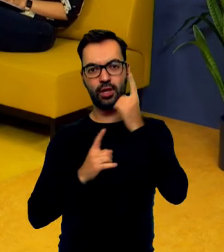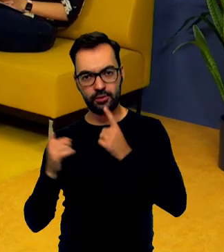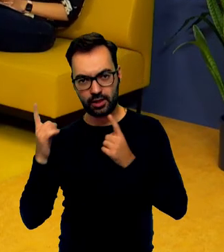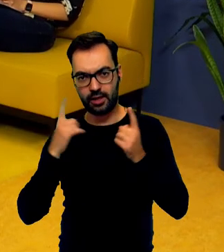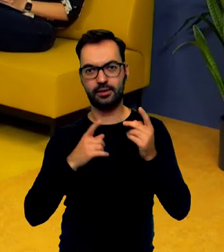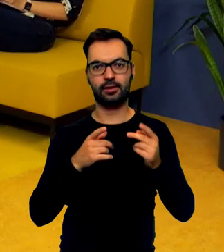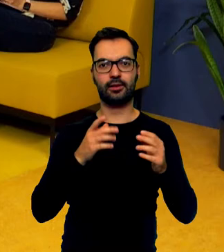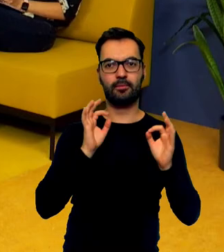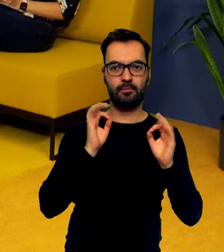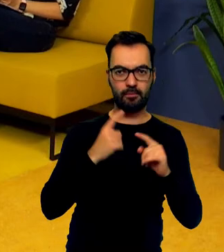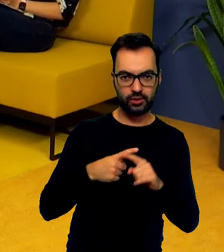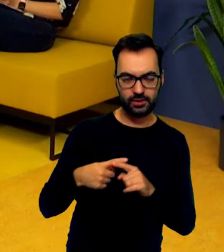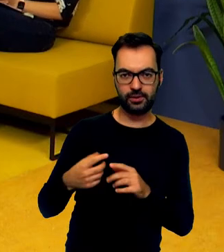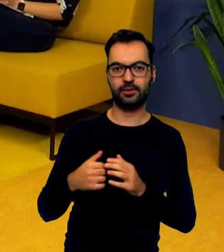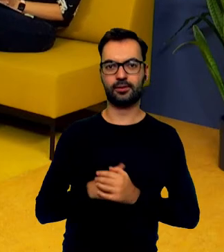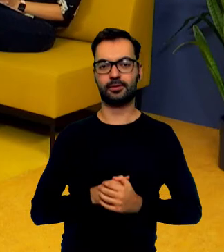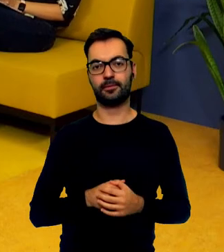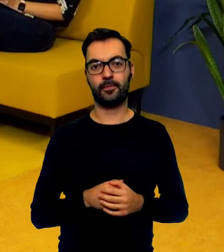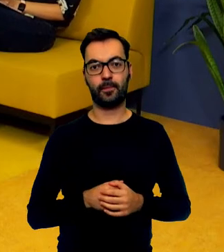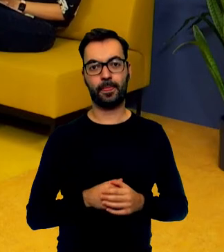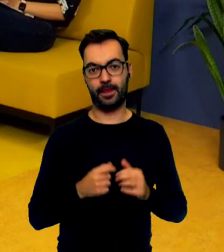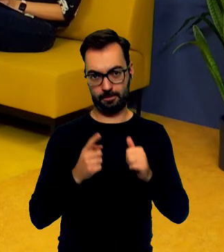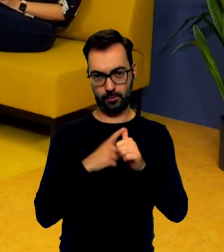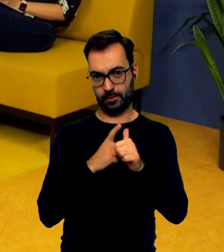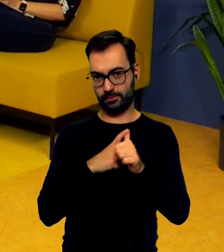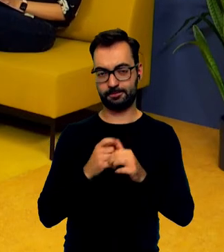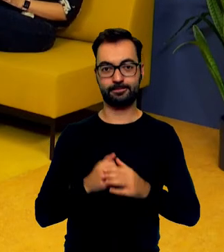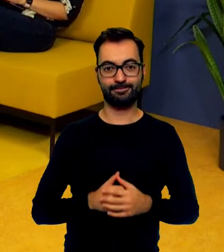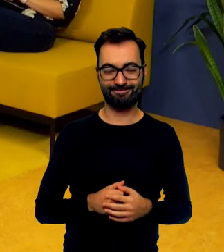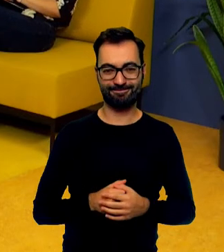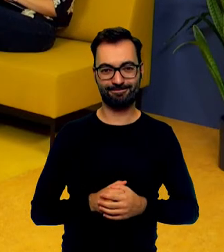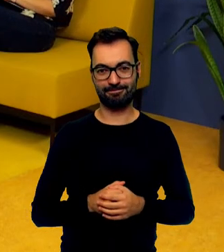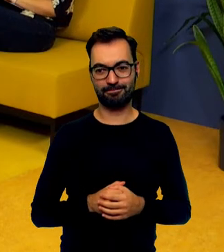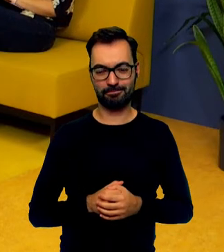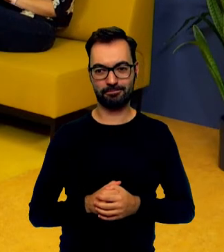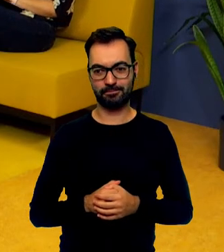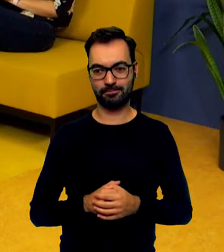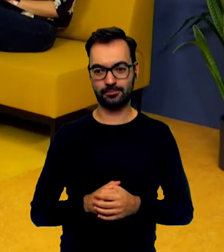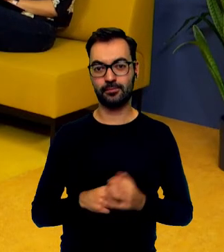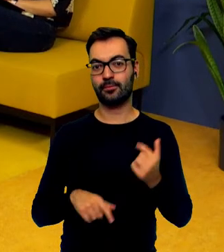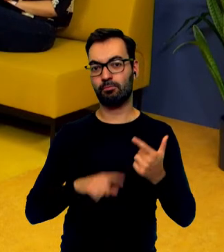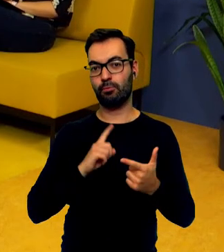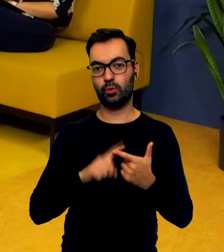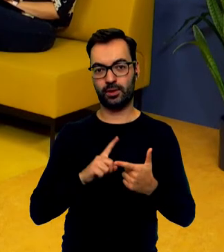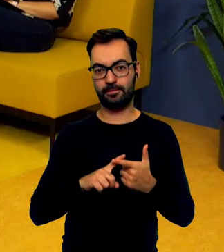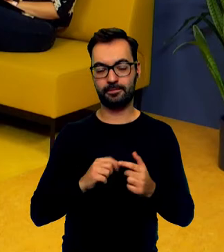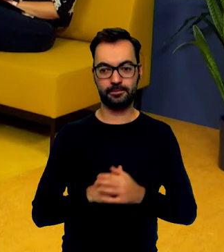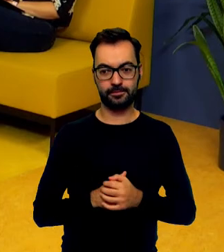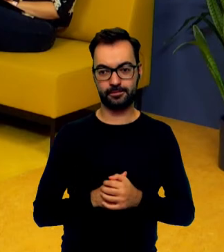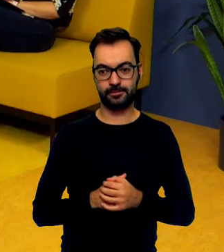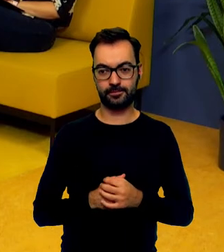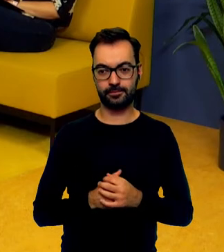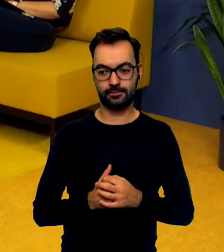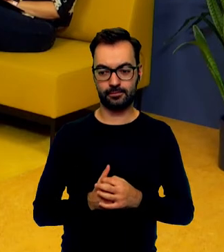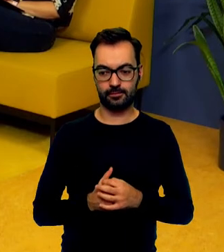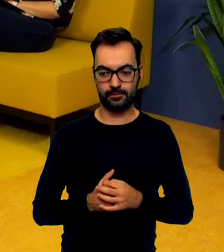przemyślanego i konstruktywnego, to po pierwsze. No a po drugie to